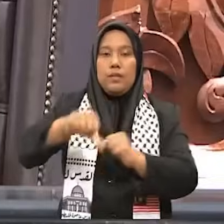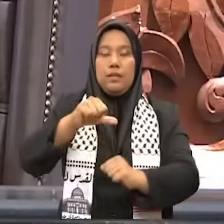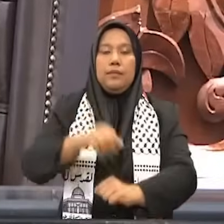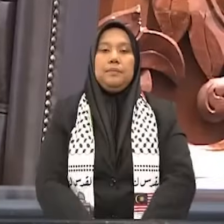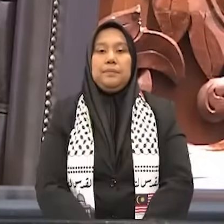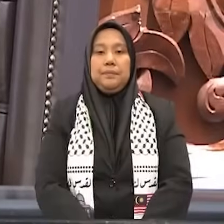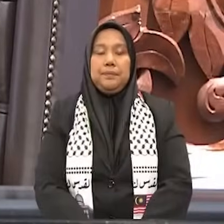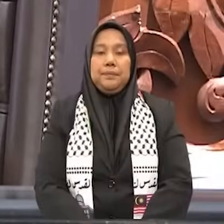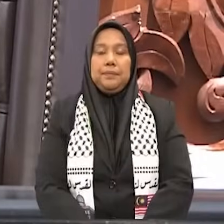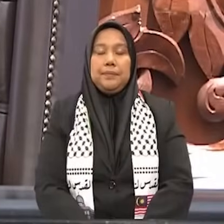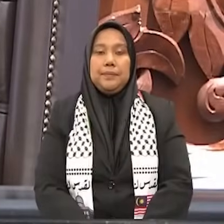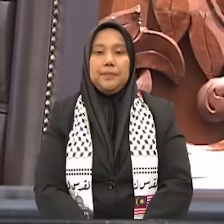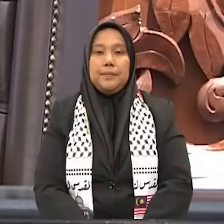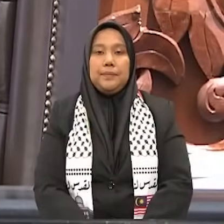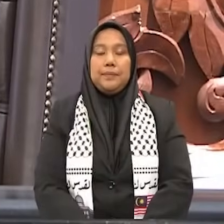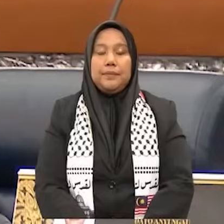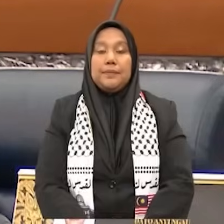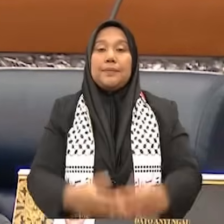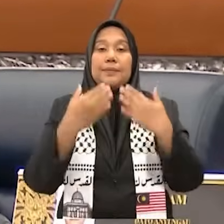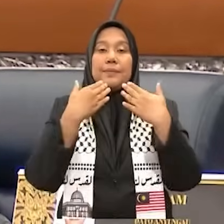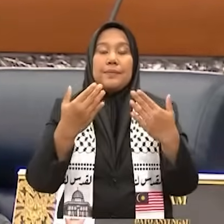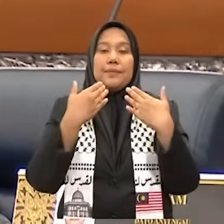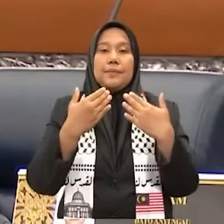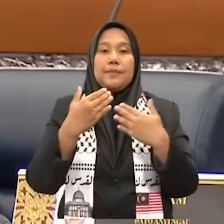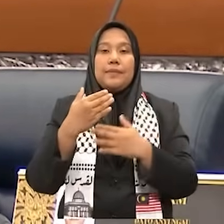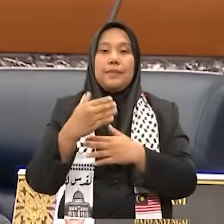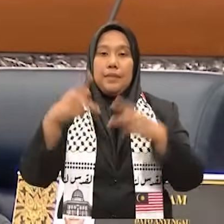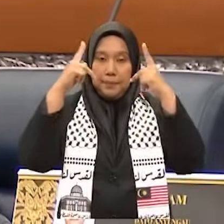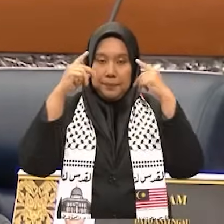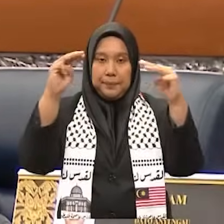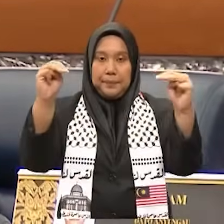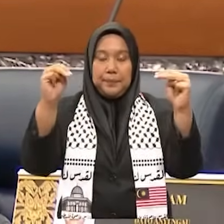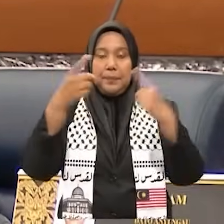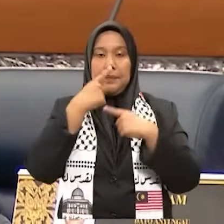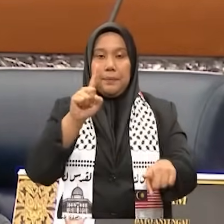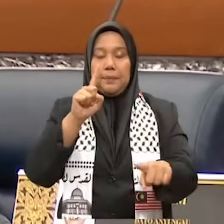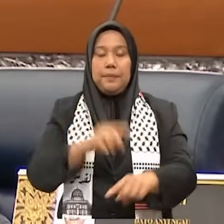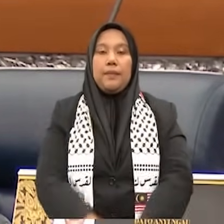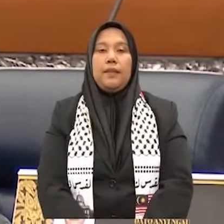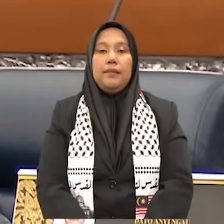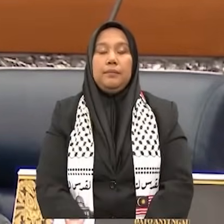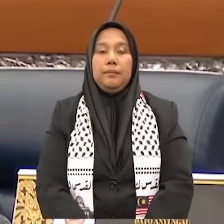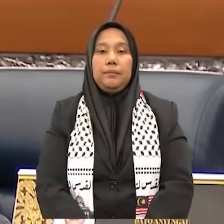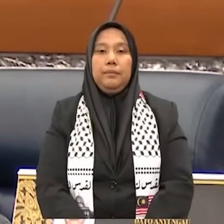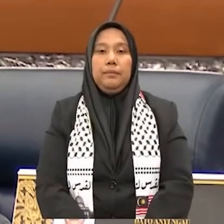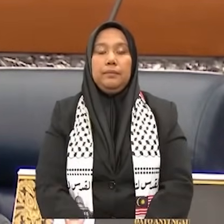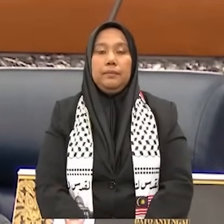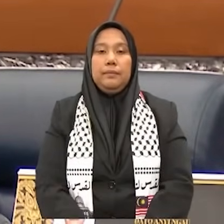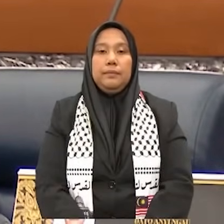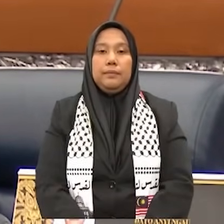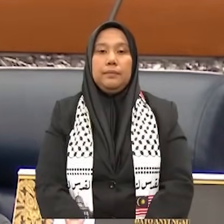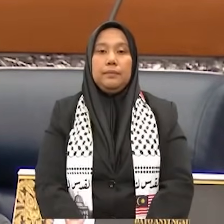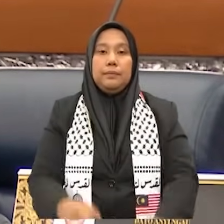Batu, silakan. Terima kasih Yang Amat Berhormat Perdana Menteri atas jawapan dan